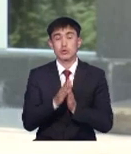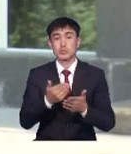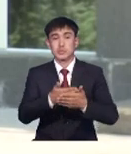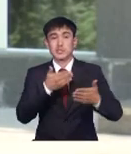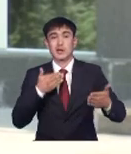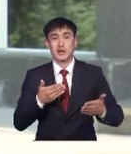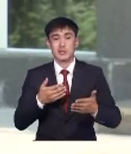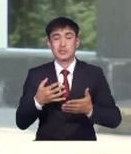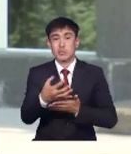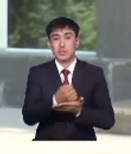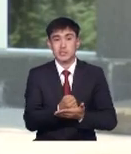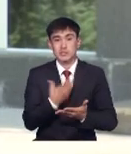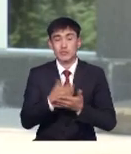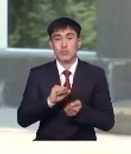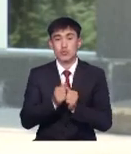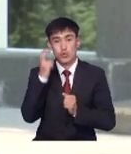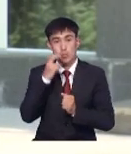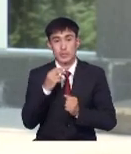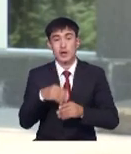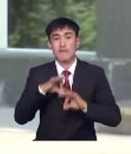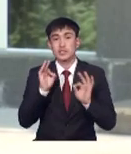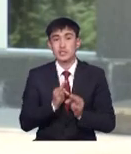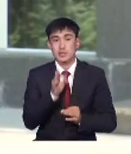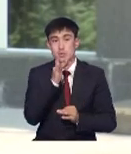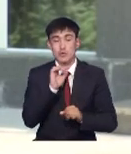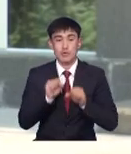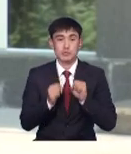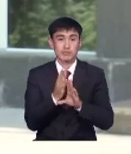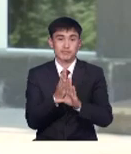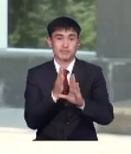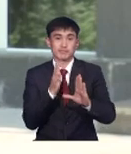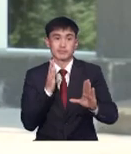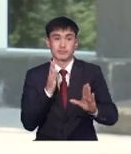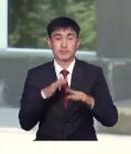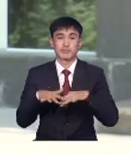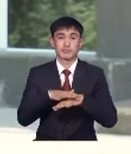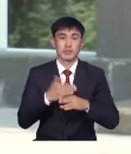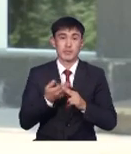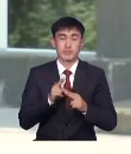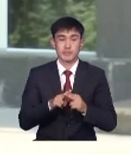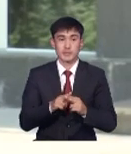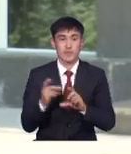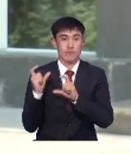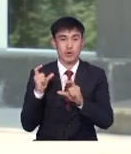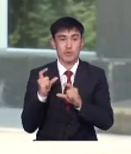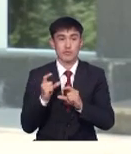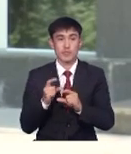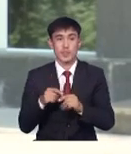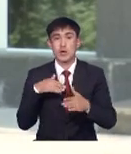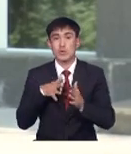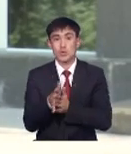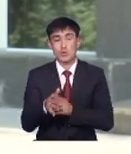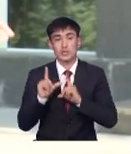заранее запастись углем, так как в осенний период в основном большой объем вагонов уходит